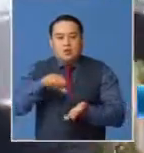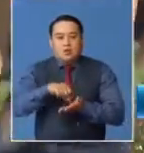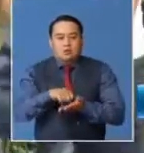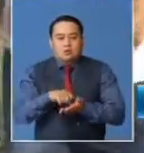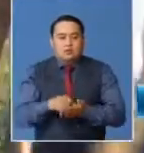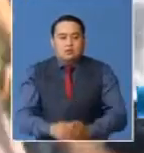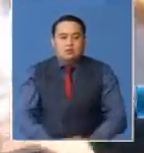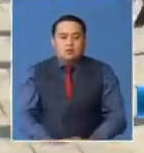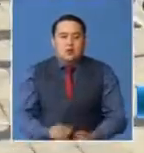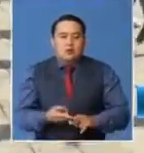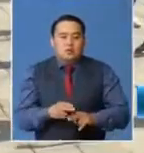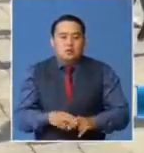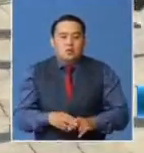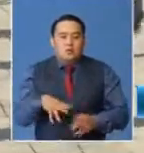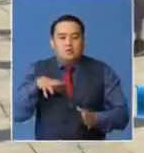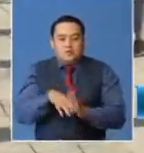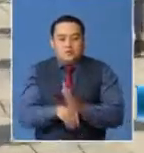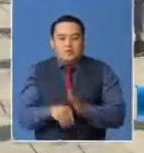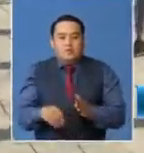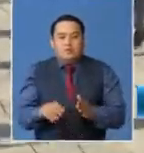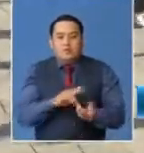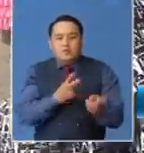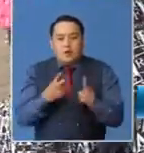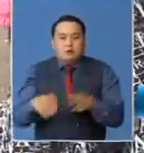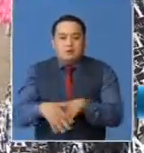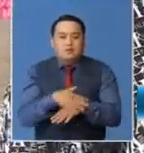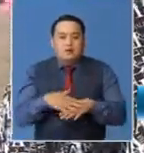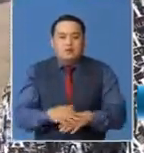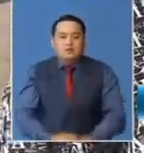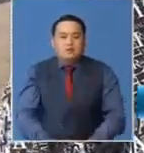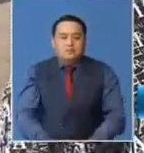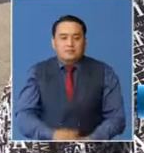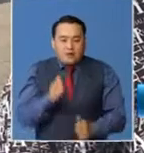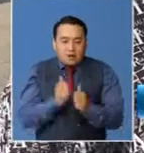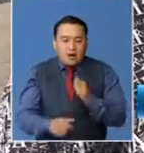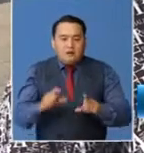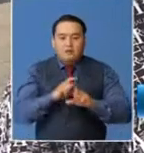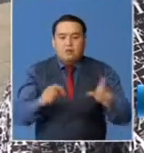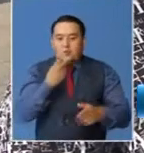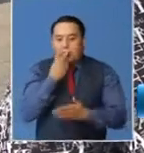народных обычаев, а также с удовольствием влились в массовый флешмоб. Каждая школа показывает